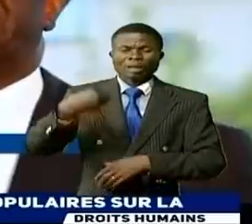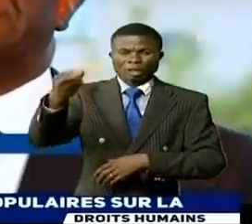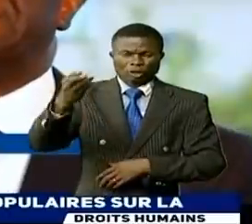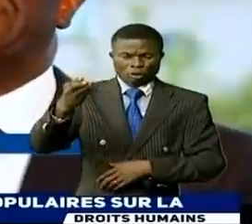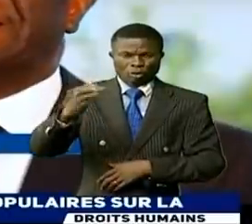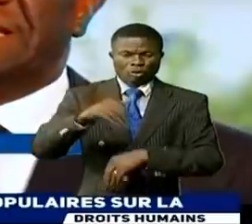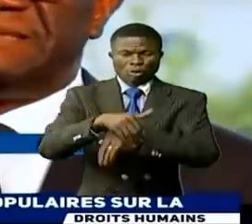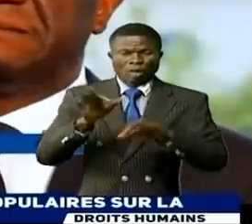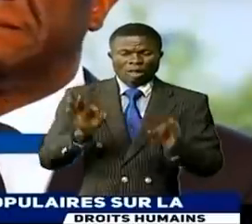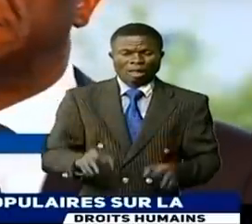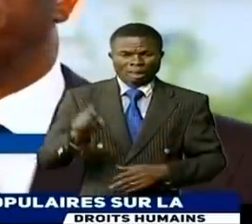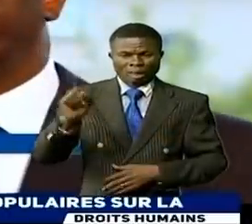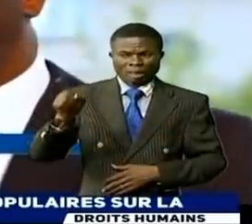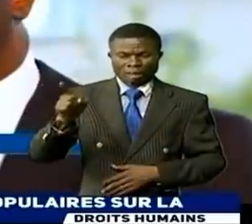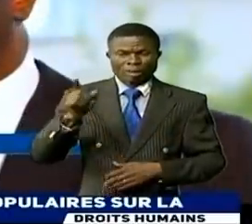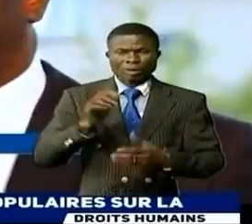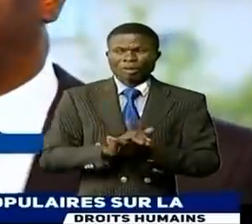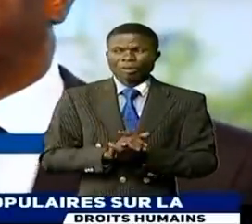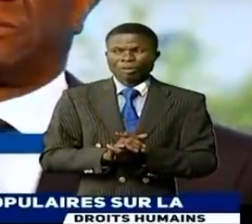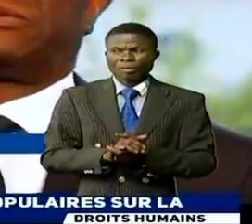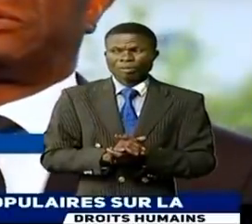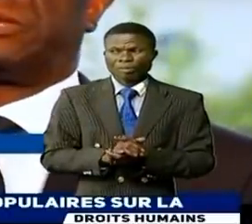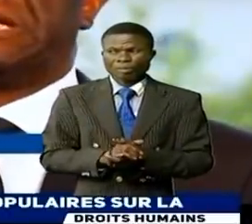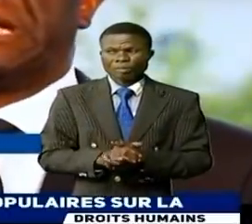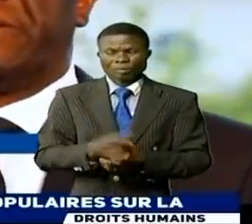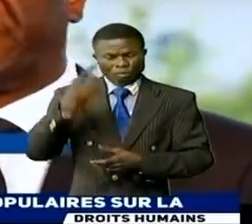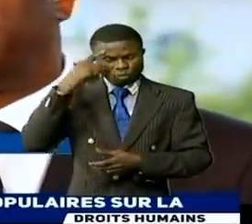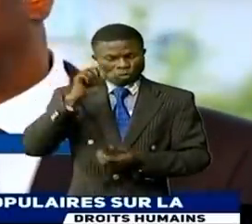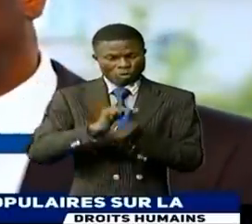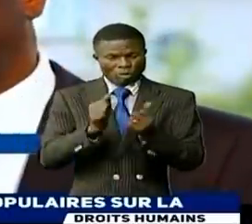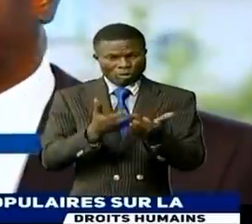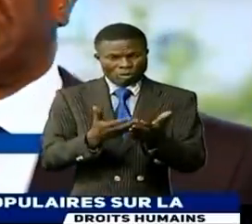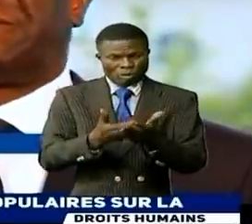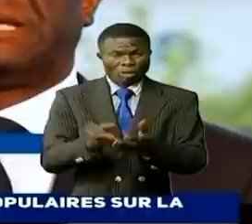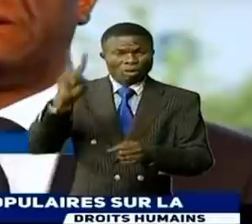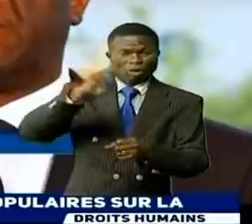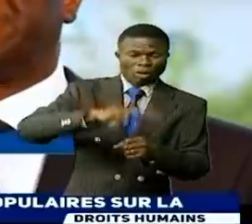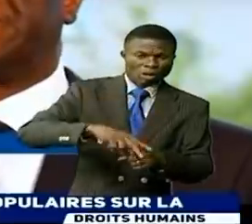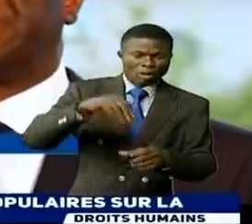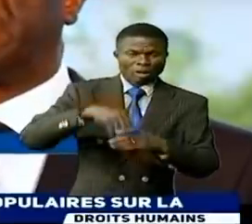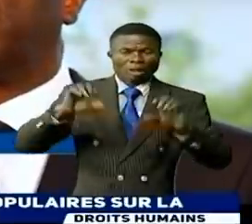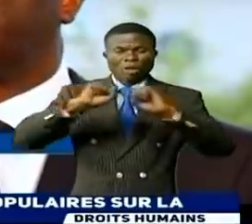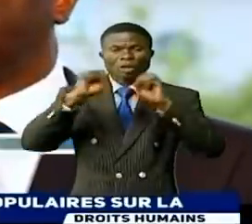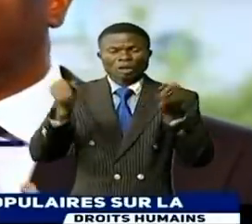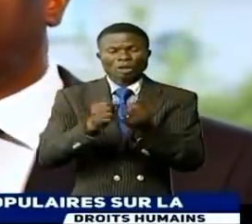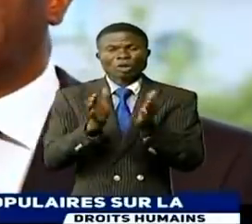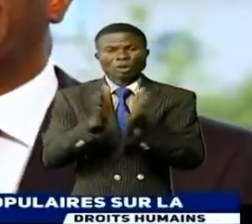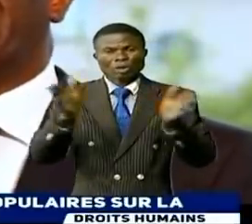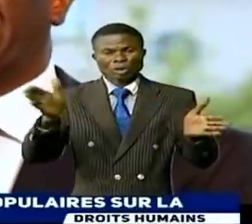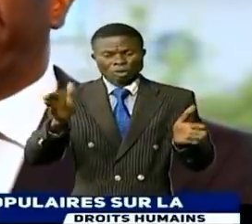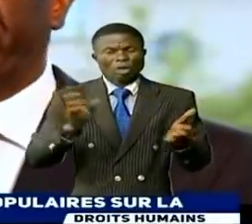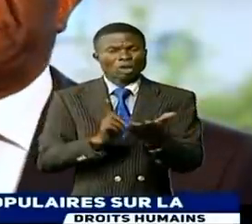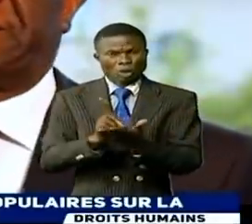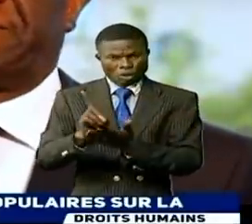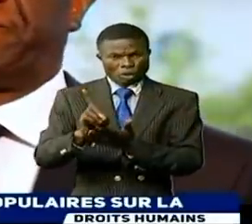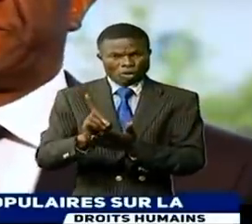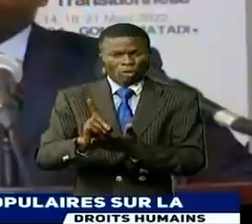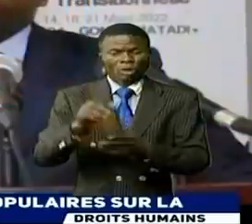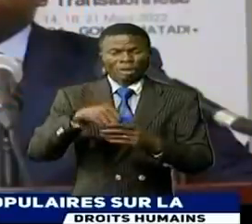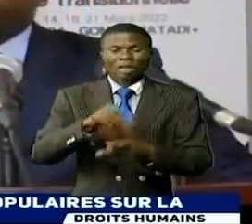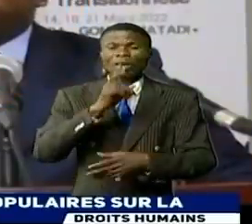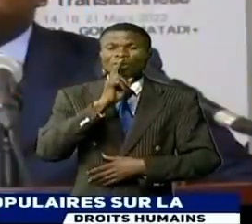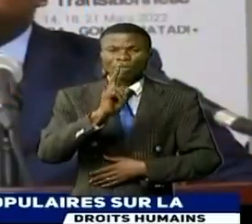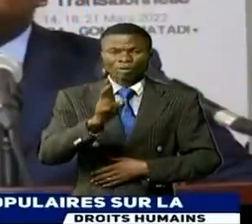une décennie de déni, de manipulation et de mensonges, les victimes et la société en général ont le droit à la vérité.